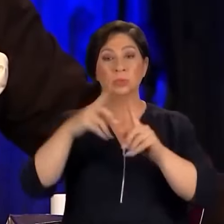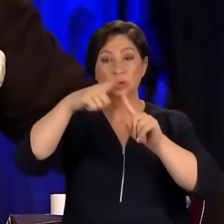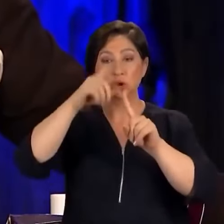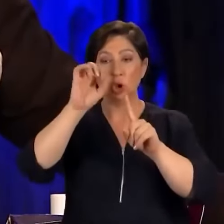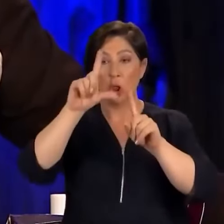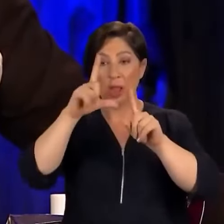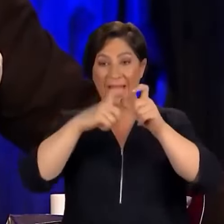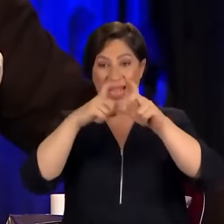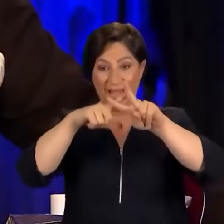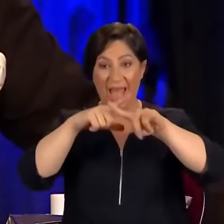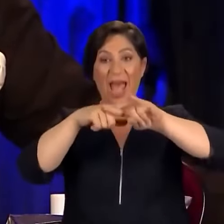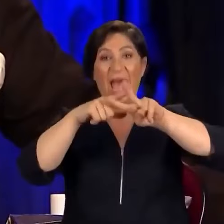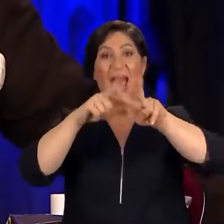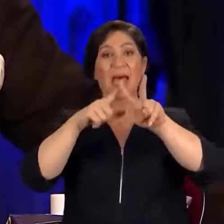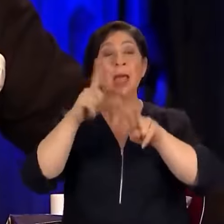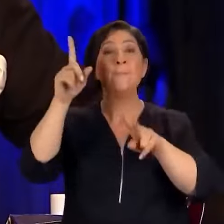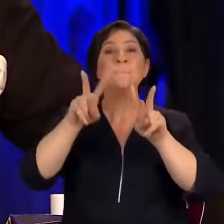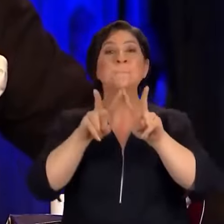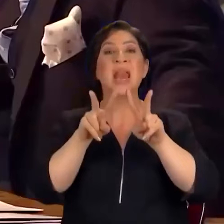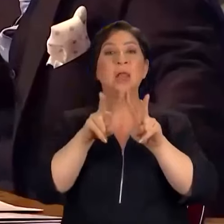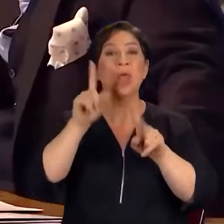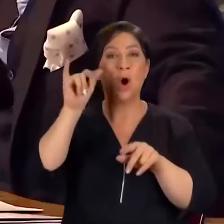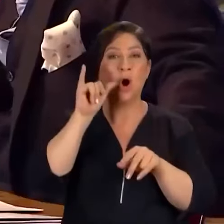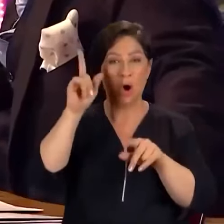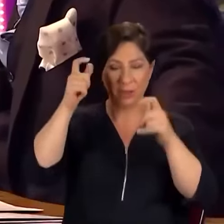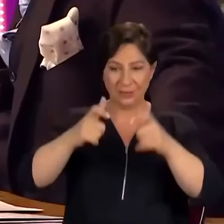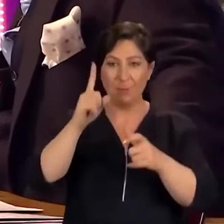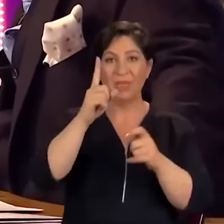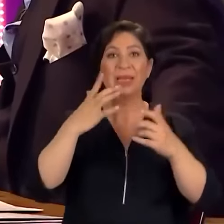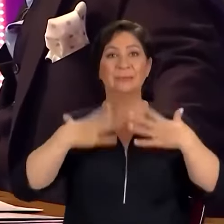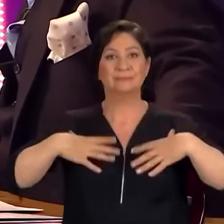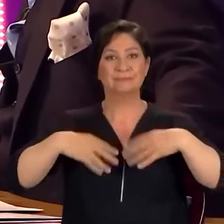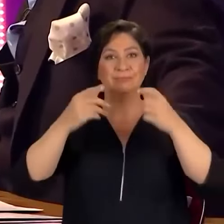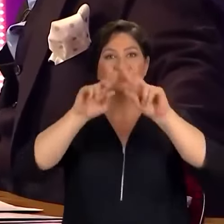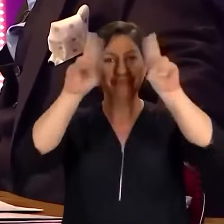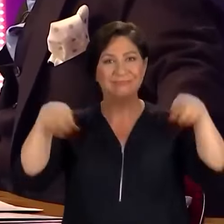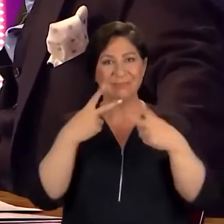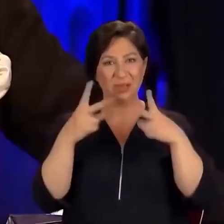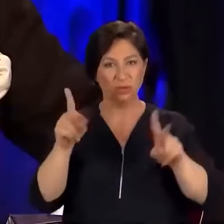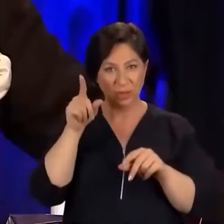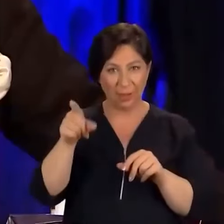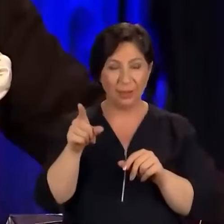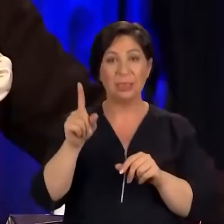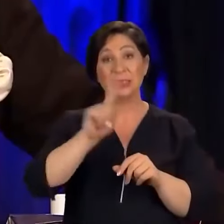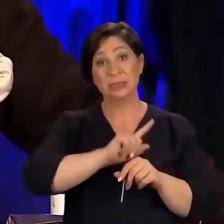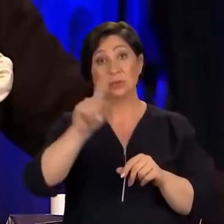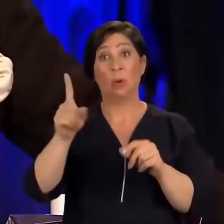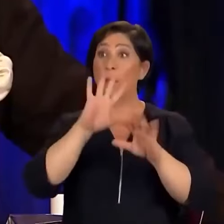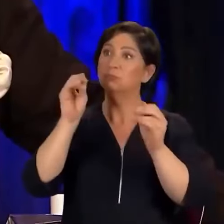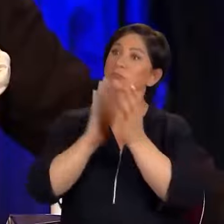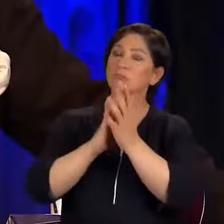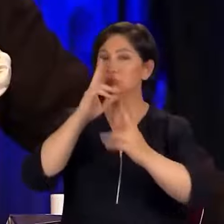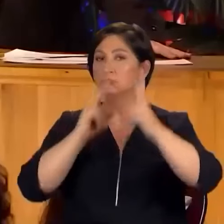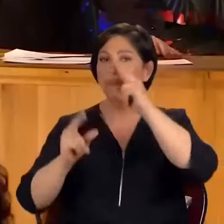Tolga Han. Ve Milano'da şimdi bir butik açacak. Çünkü Milano'da da çok şey yapıyor, takdir